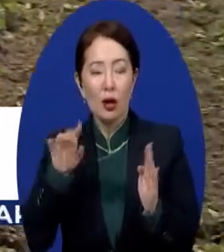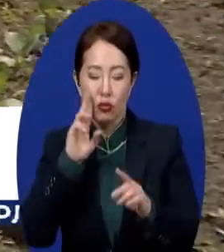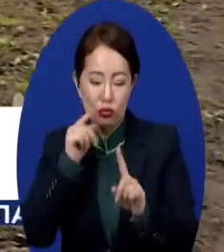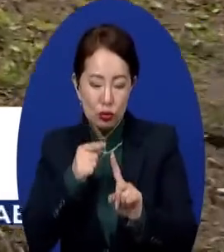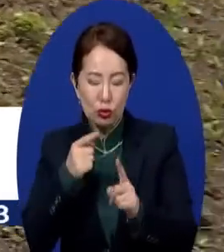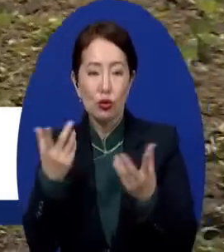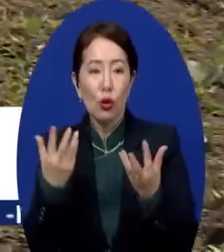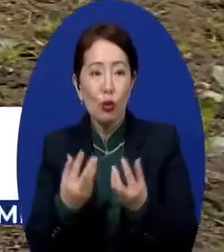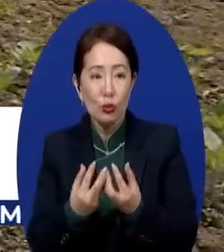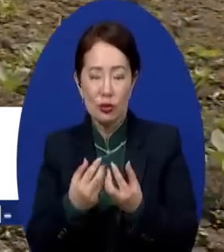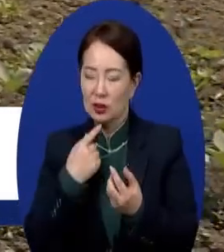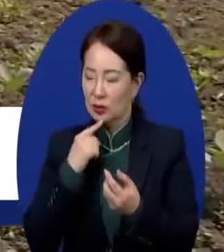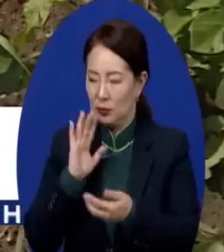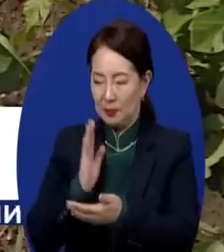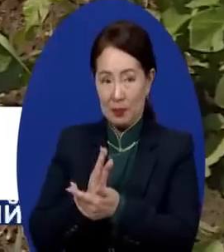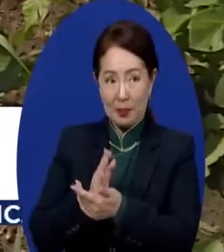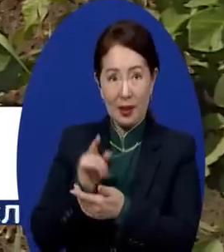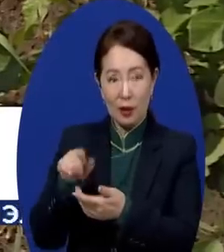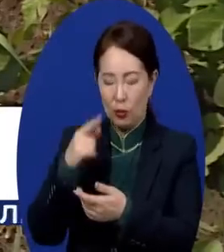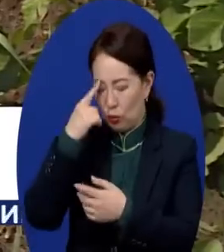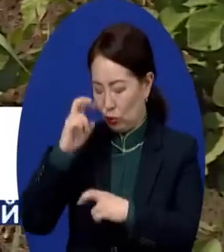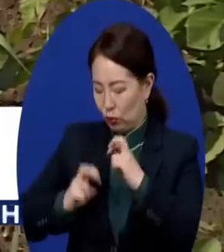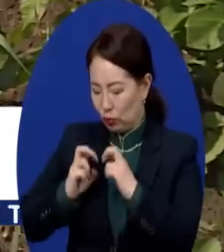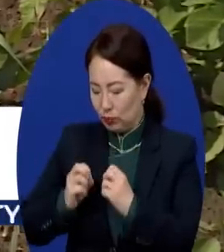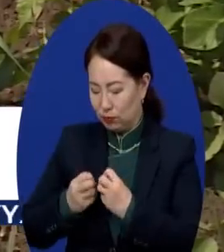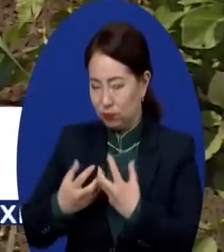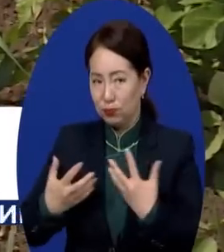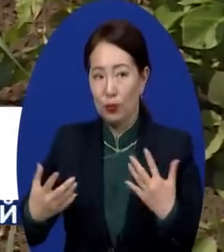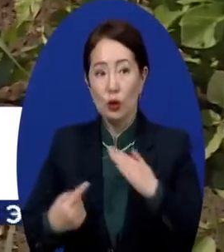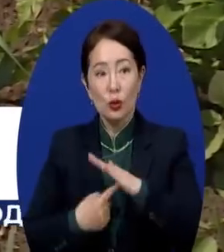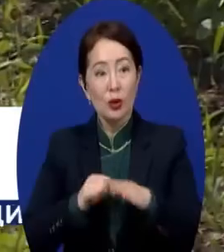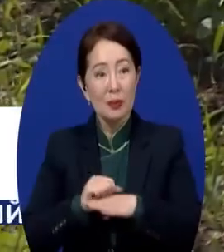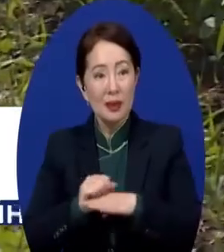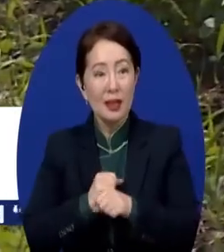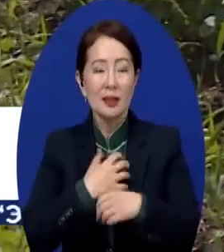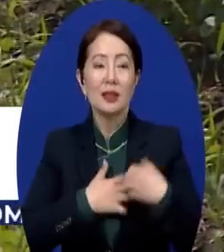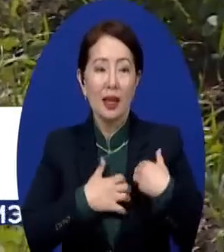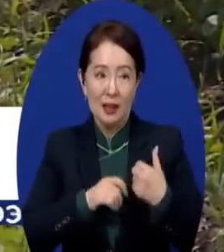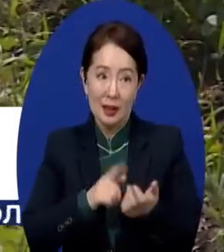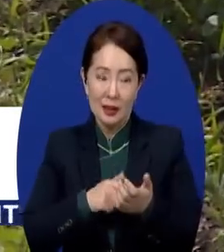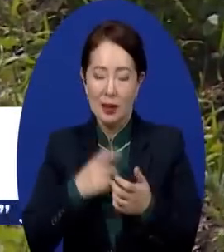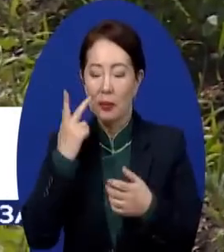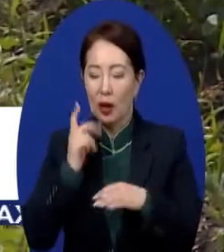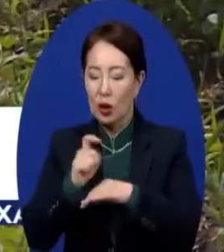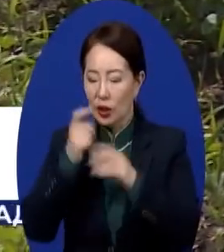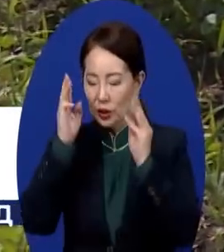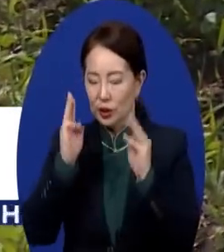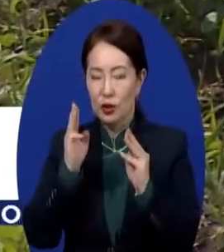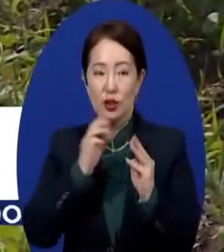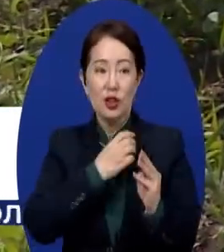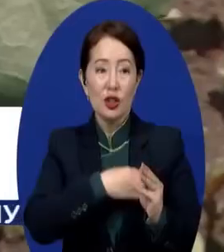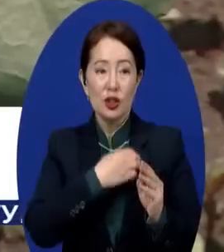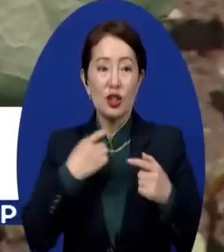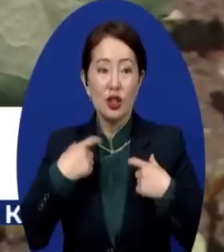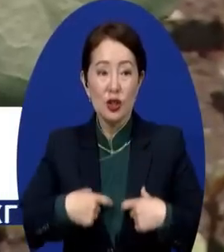байгаа. Тиймээс дотооддоо хүнсний бүтээгдэхүүнээ үйлдвэрлэх, суурийг бэлтгэх ажлыг төрөвчлөх шаардлага байгааг байнгын орны гишүүд сануллаа.